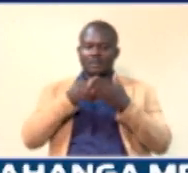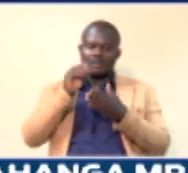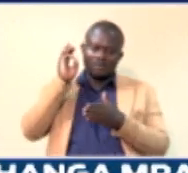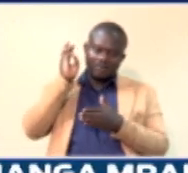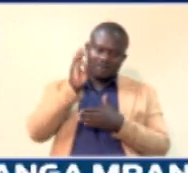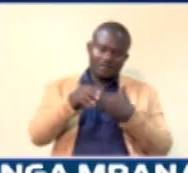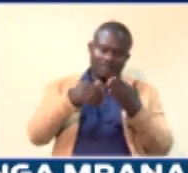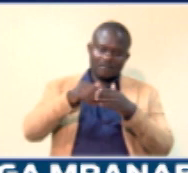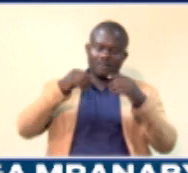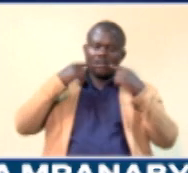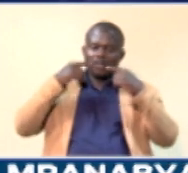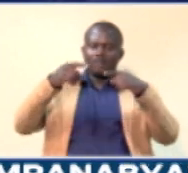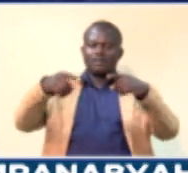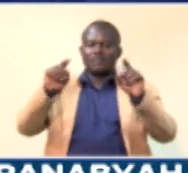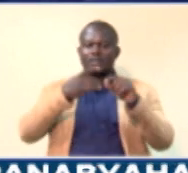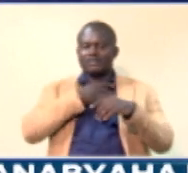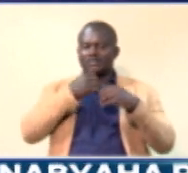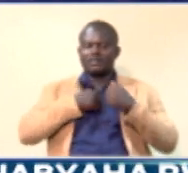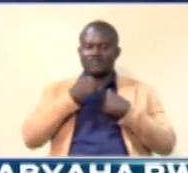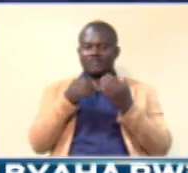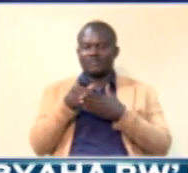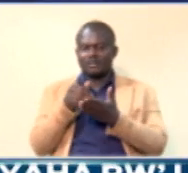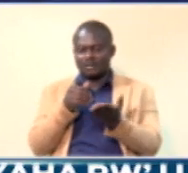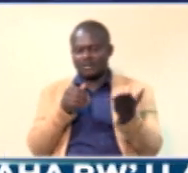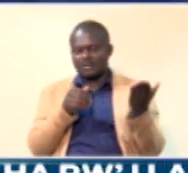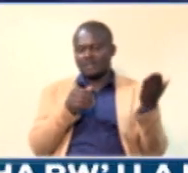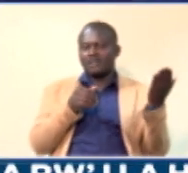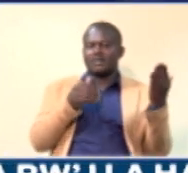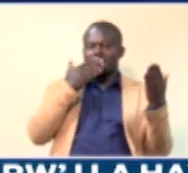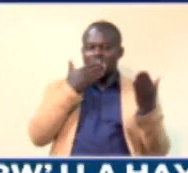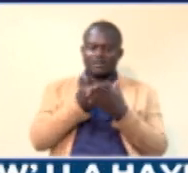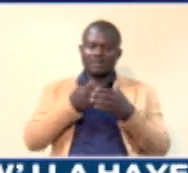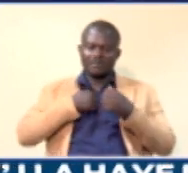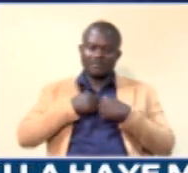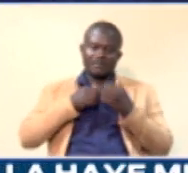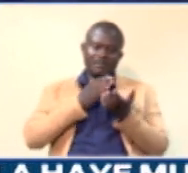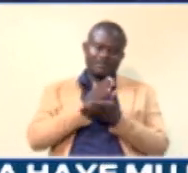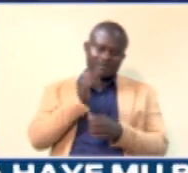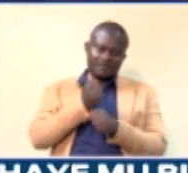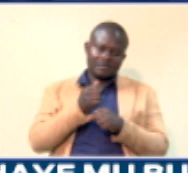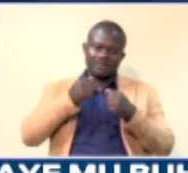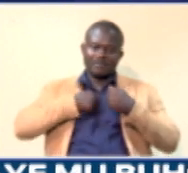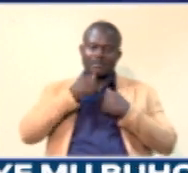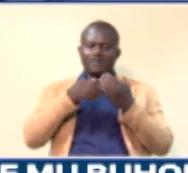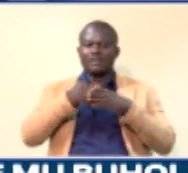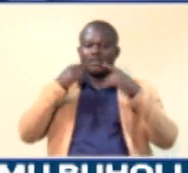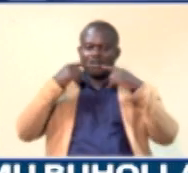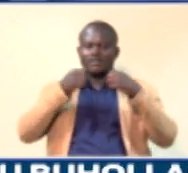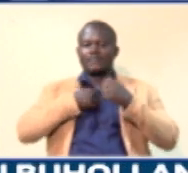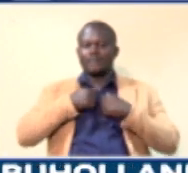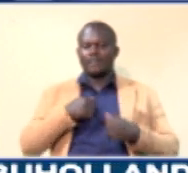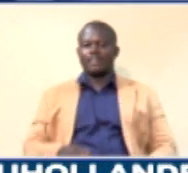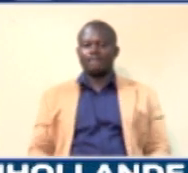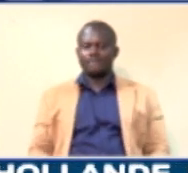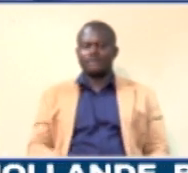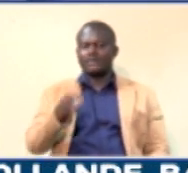azajya yamamaza Visit Rwanda cyangwa se ikorwa ibyiza by'u Rwanda nyirizina bikozwe n'umunyarwanda yamamaza Rwanda.